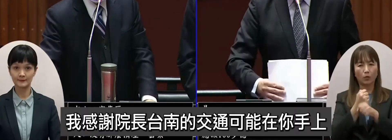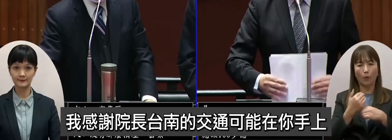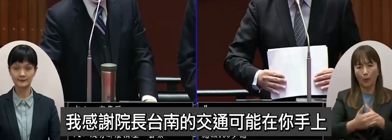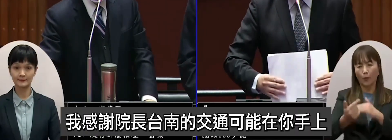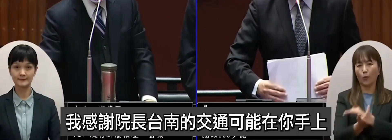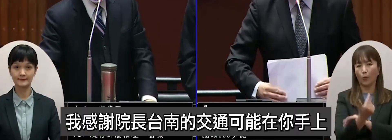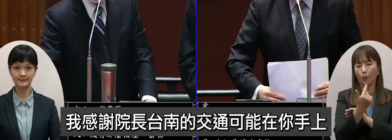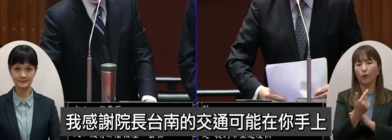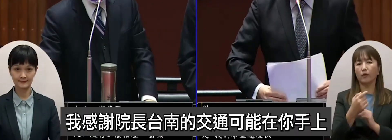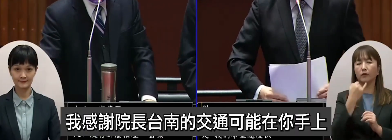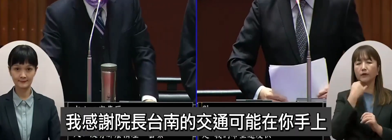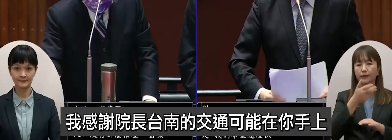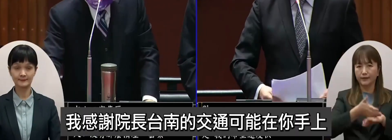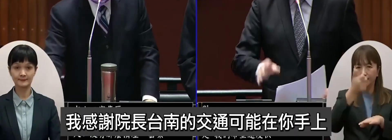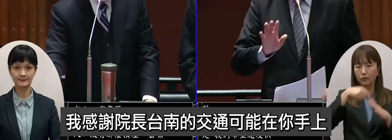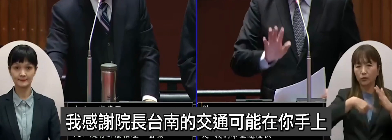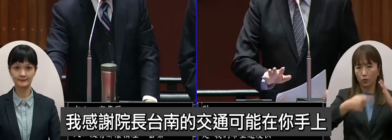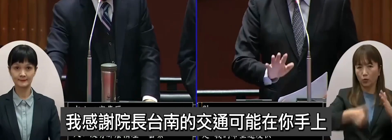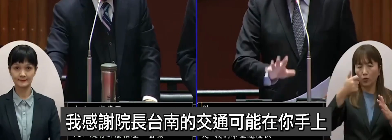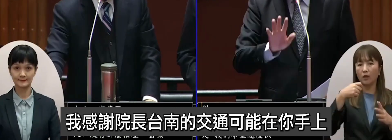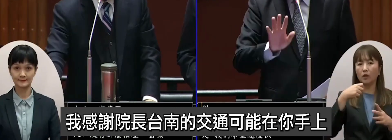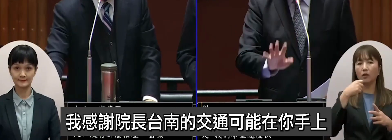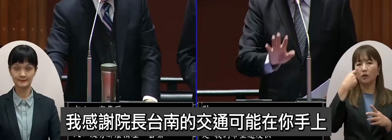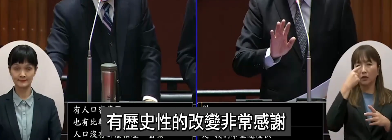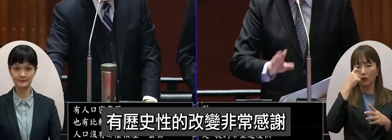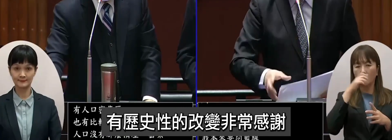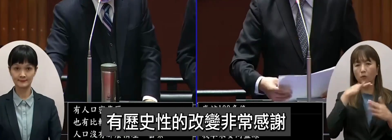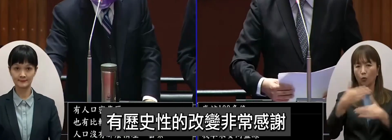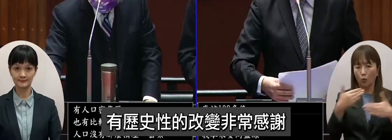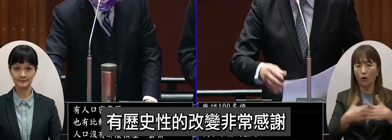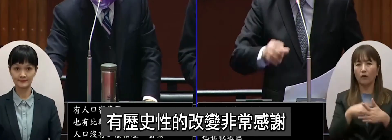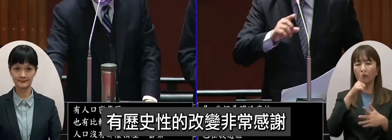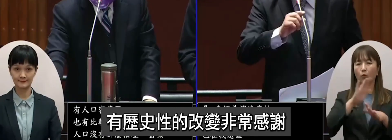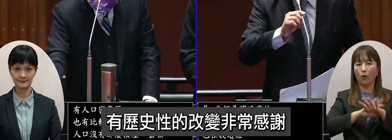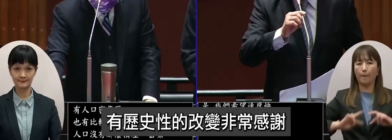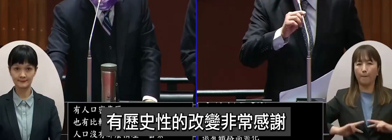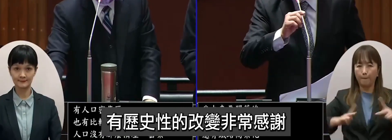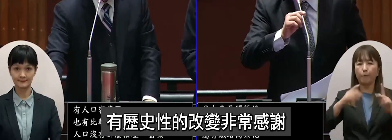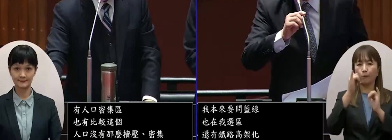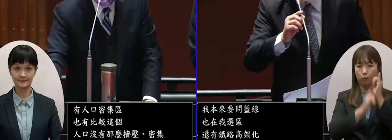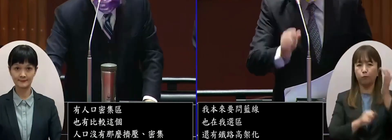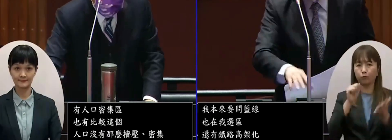快。我再次感谢你，这个台南的交通可能在你手上会有历史性的改变，非常感谢，谢谢。